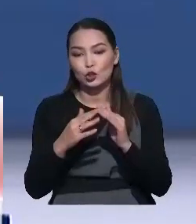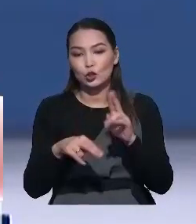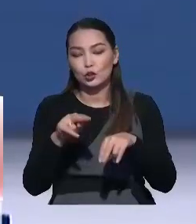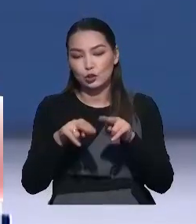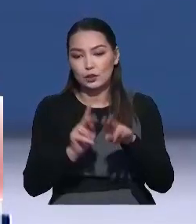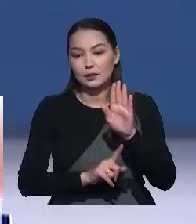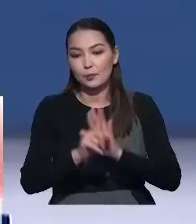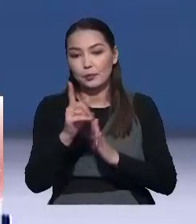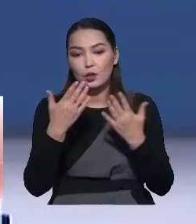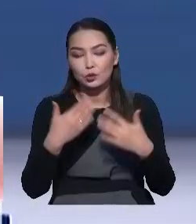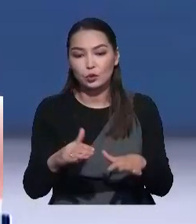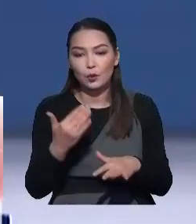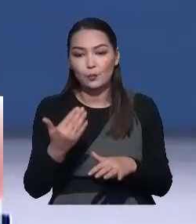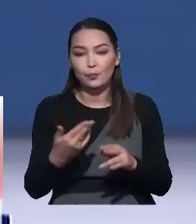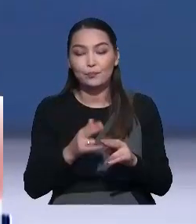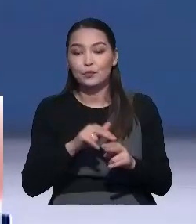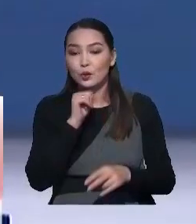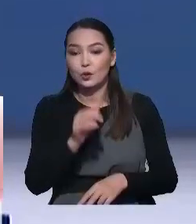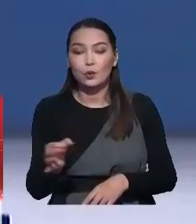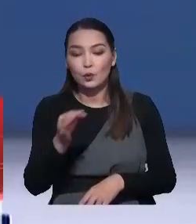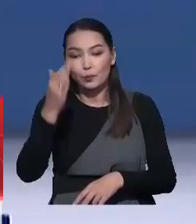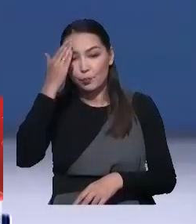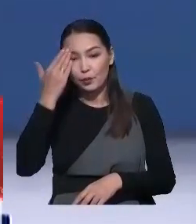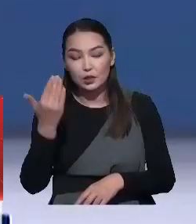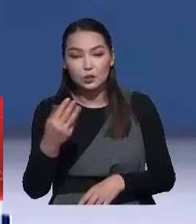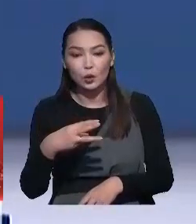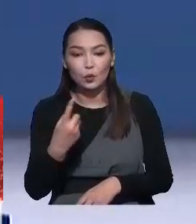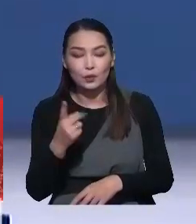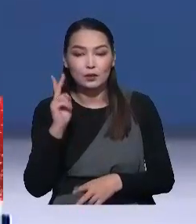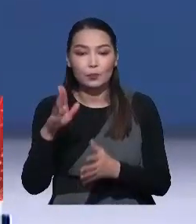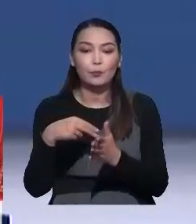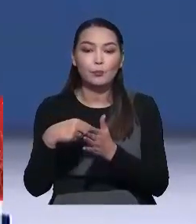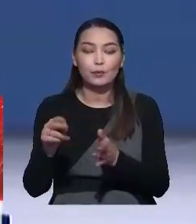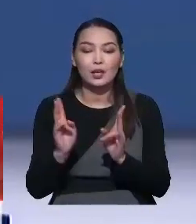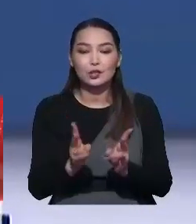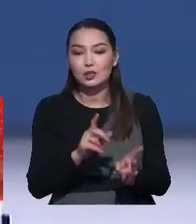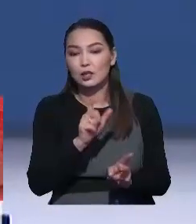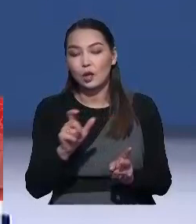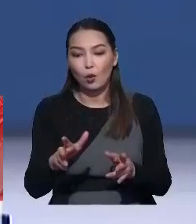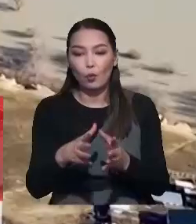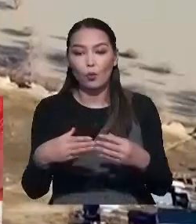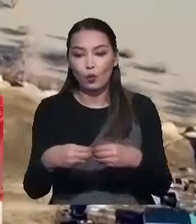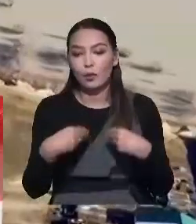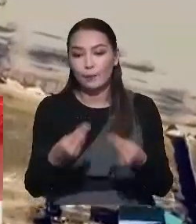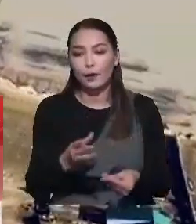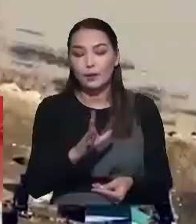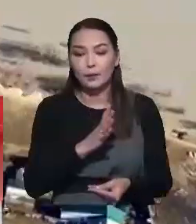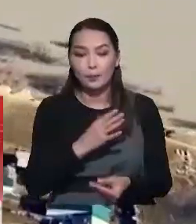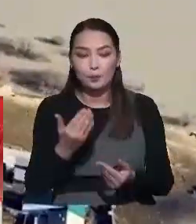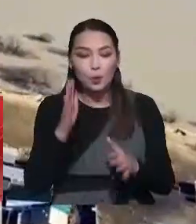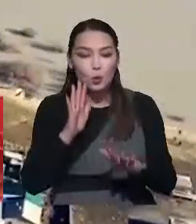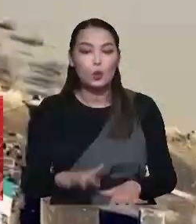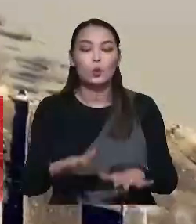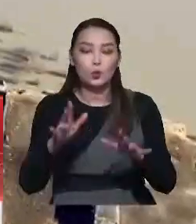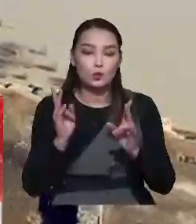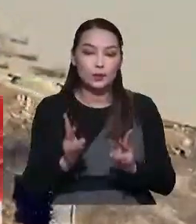кірісті. Сонымен қатар Қостанай облысында әкімдік 31 пәтер сатып алып, зардап шеккен отбасыларға берді. Тасқын судың зардабын